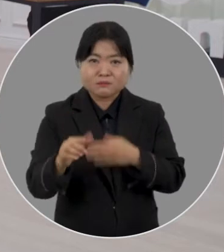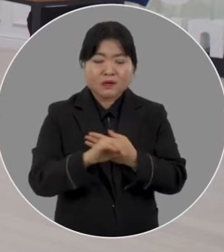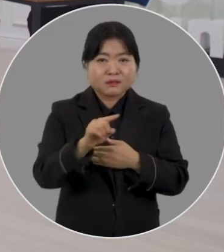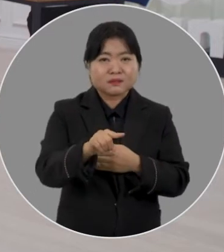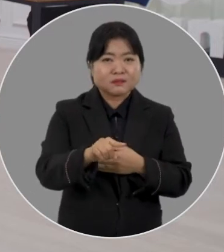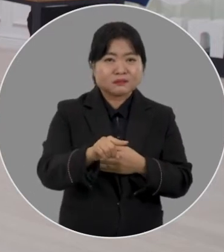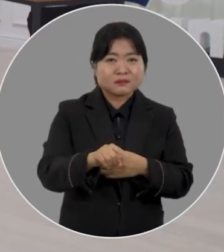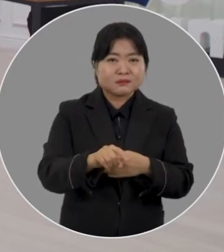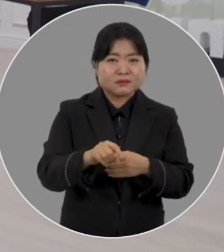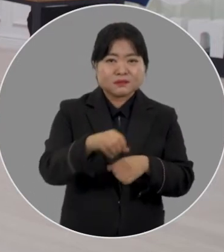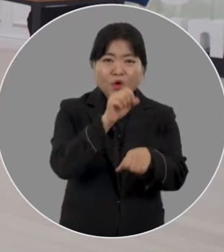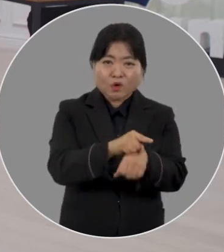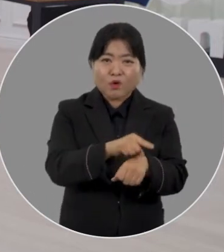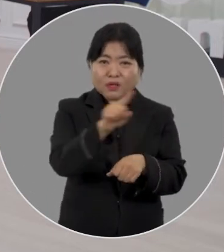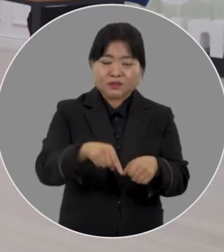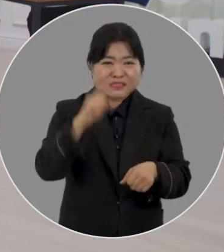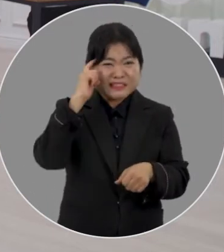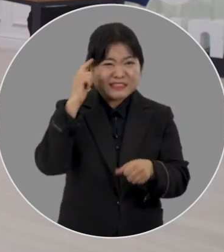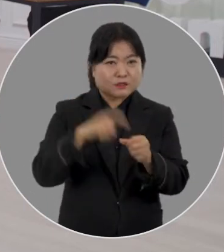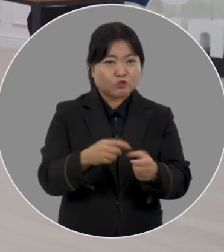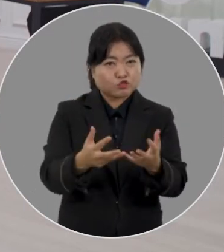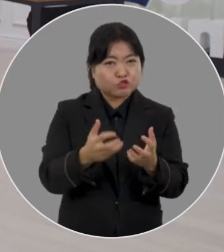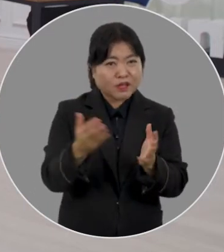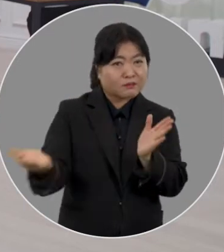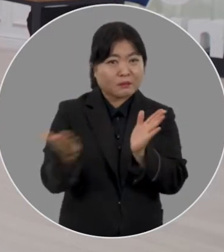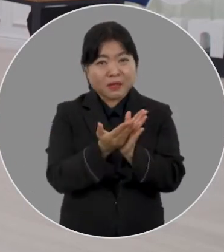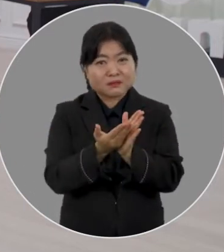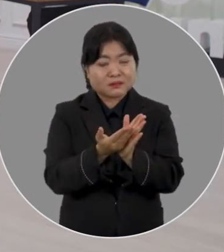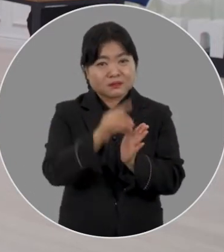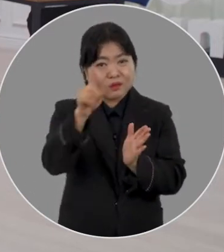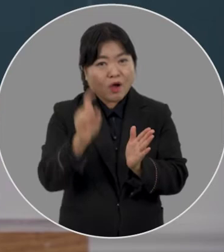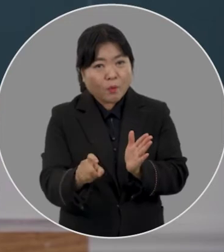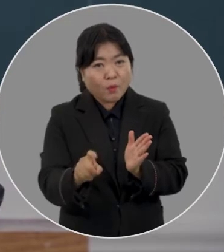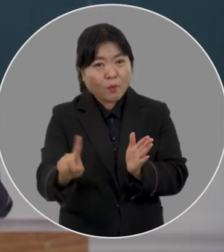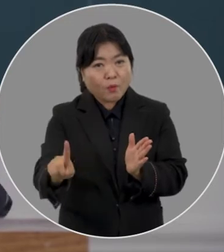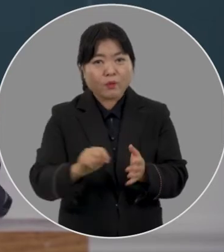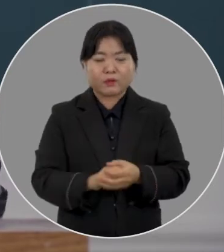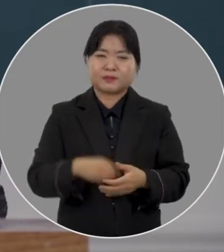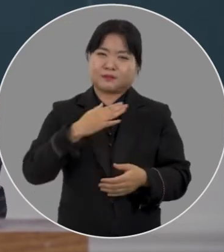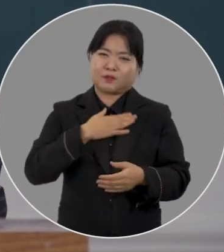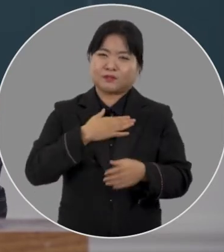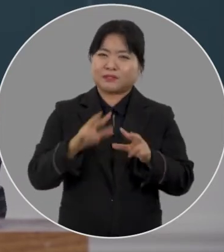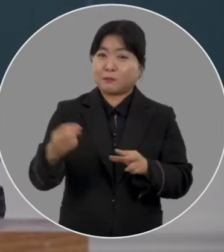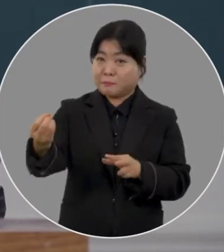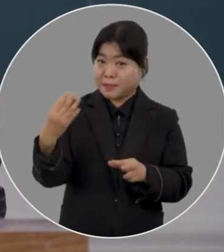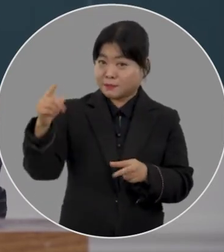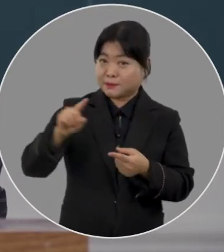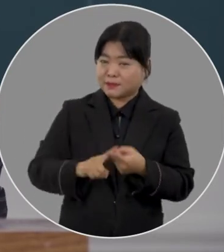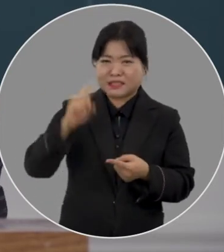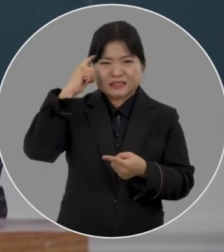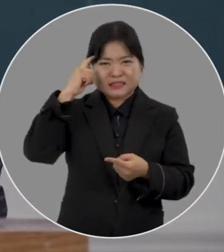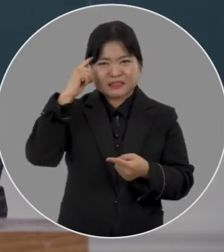그 성향상 그 인지적 구두쇠 그게 네. 딱 적용되는 그런 케이스인 건가요? 저는 지금 말씀하신 부분은